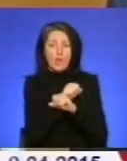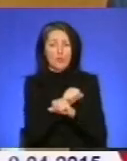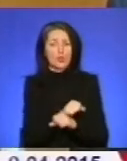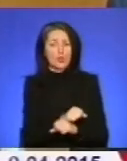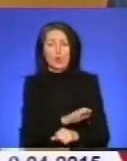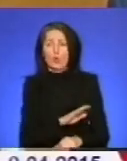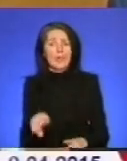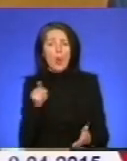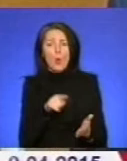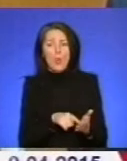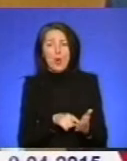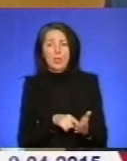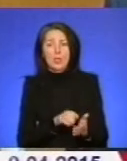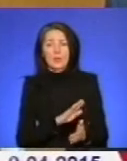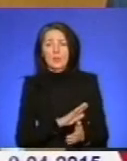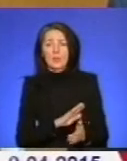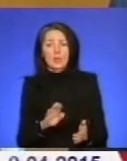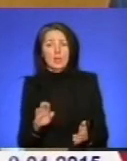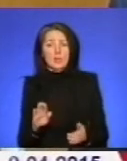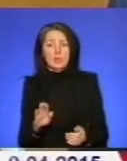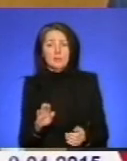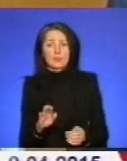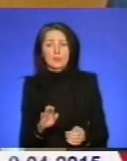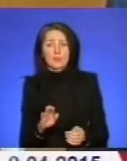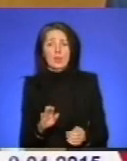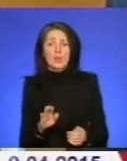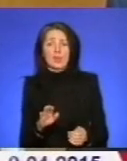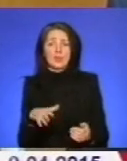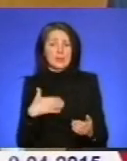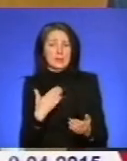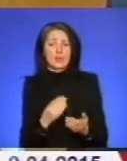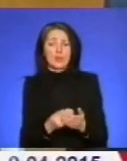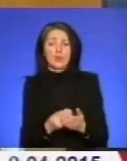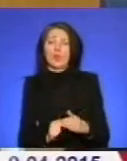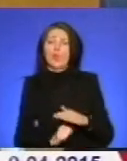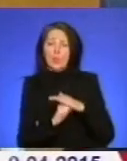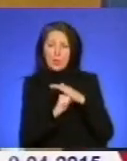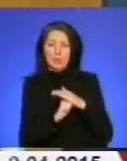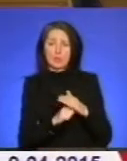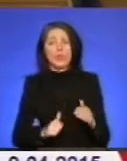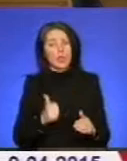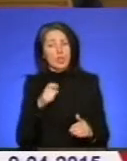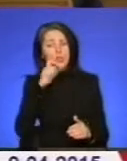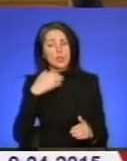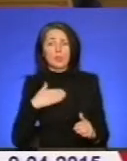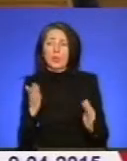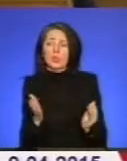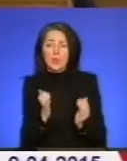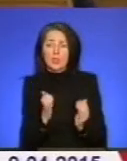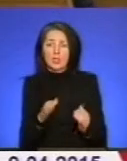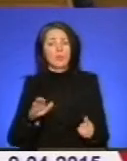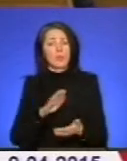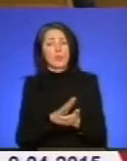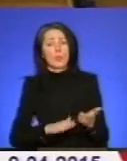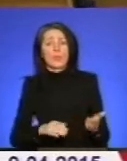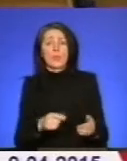попали, вибачте, в жодні якісь там, скажімо, свою репутацію і гідність українців ми зберегли. Далі депутати розглянули